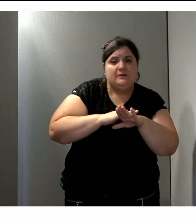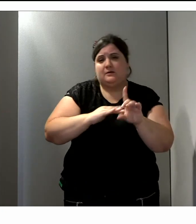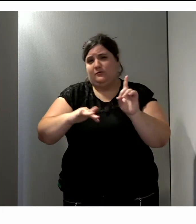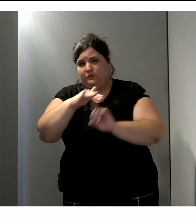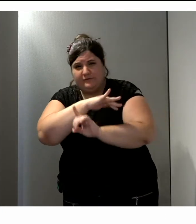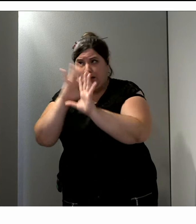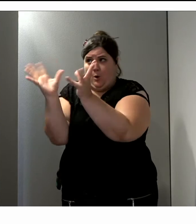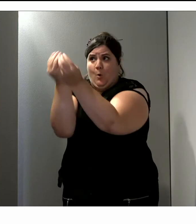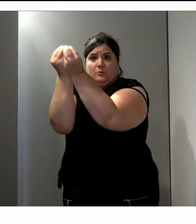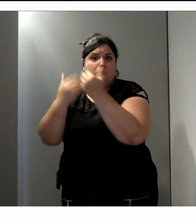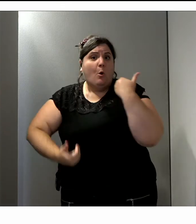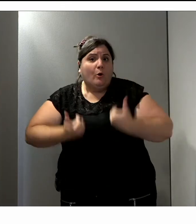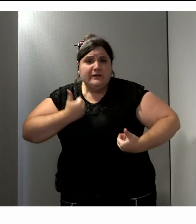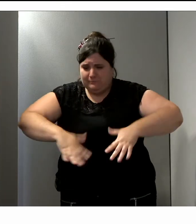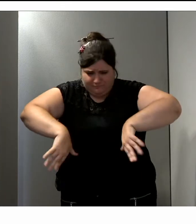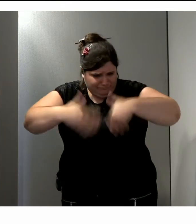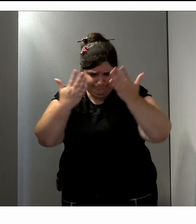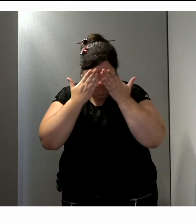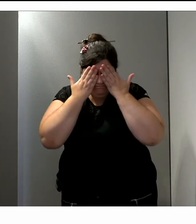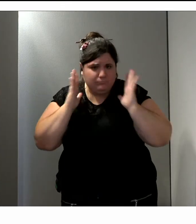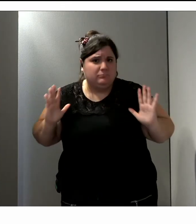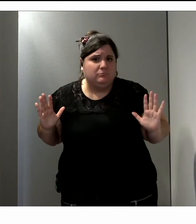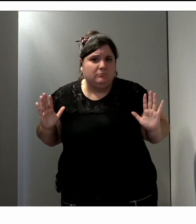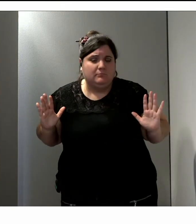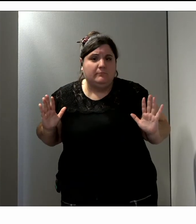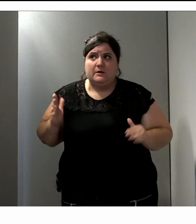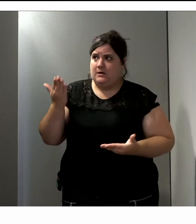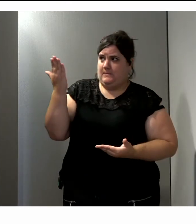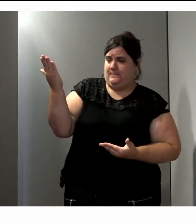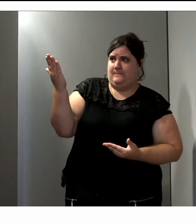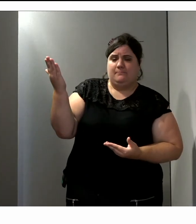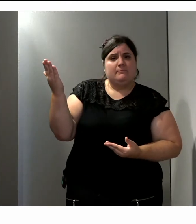quel que soit son handicap. Et le modèle, si on regarde la convention,